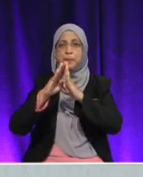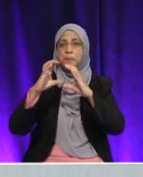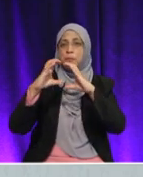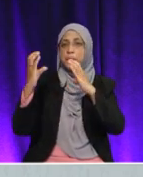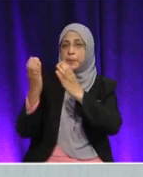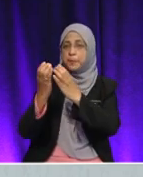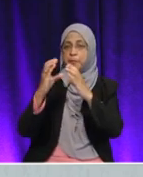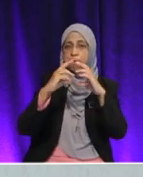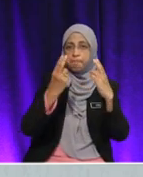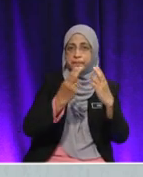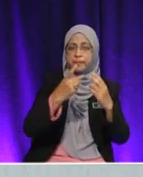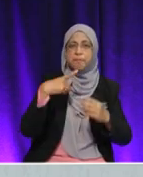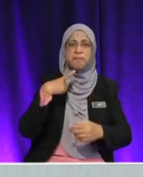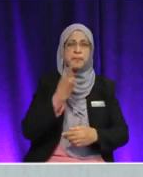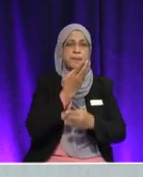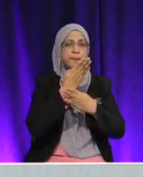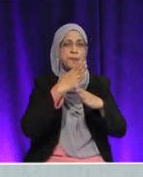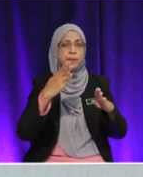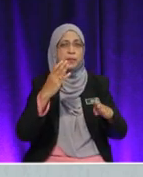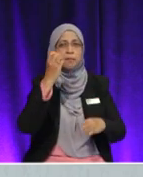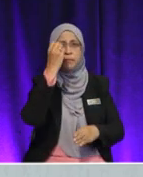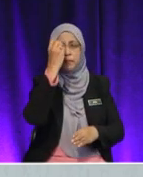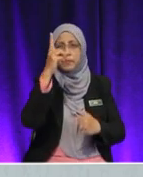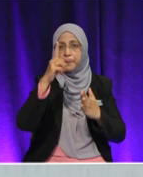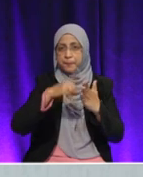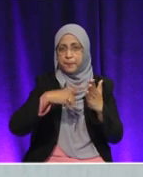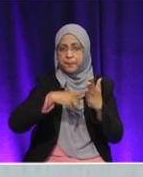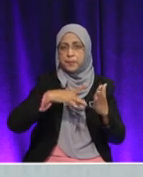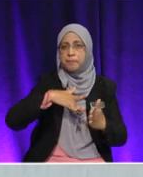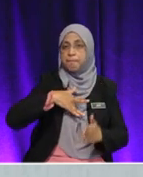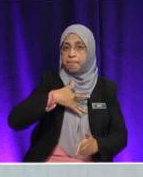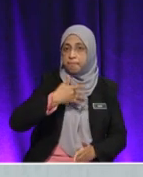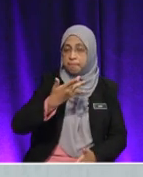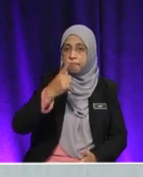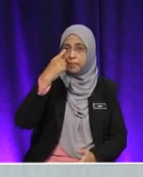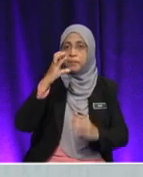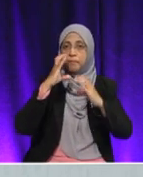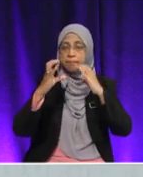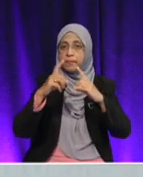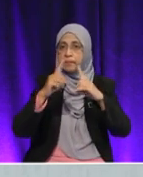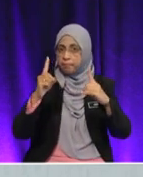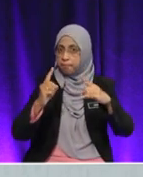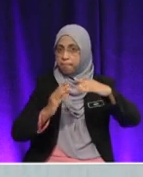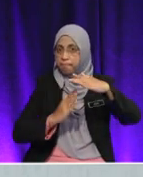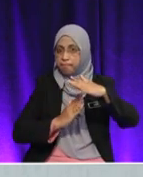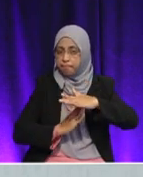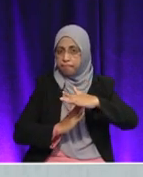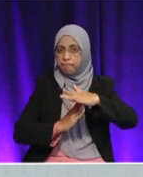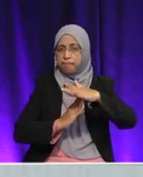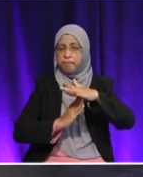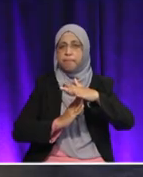mengeluarkan pendapat kita tapi dalam batasan yang tertentu Oke tepat sekali